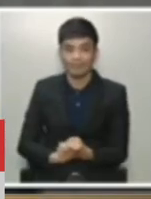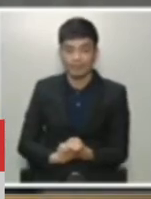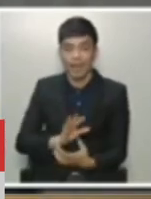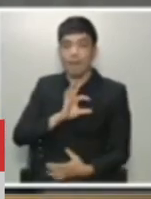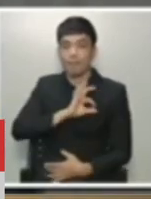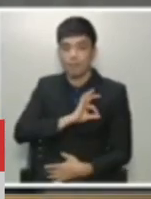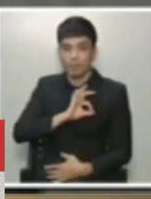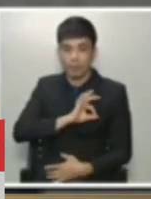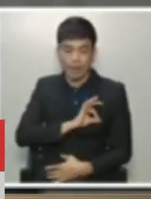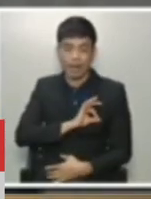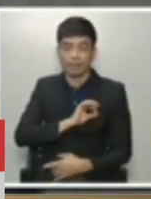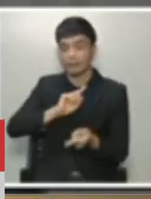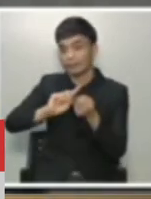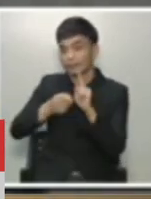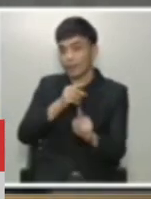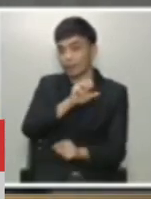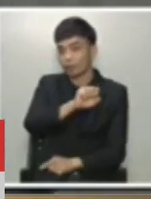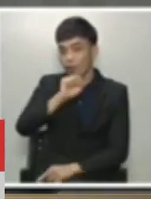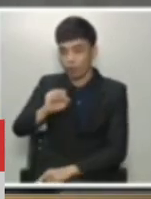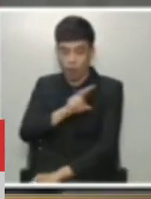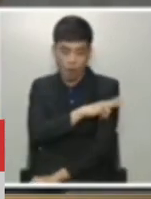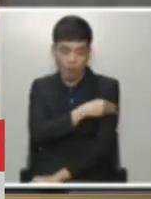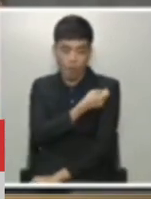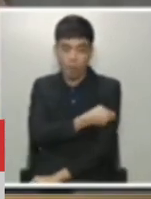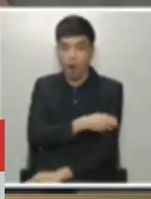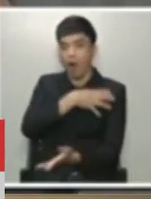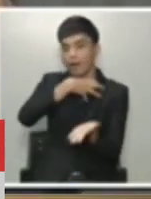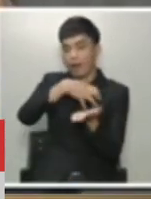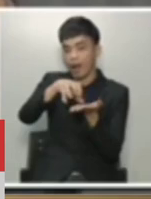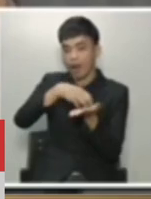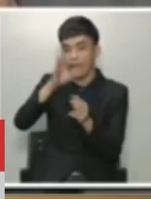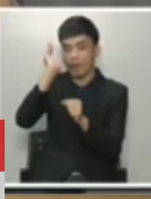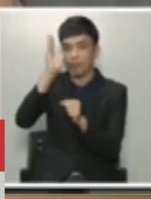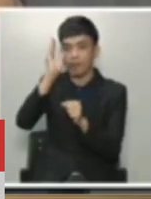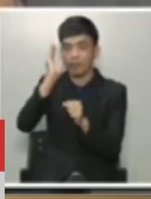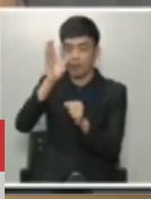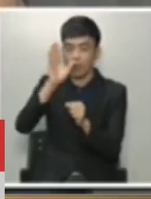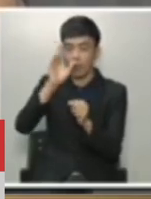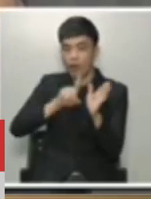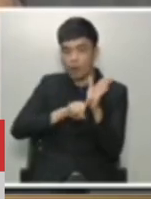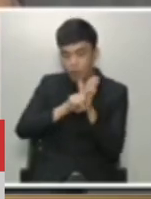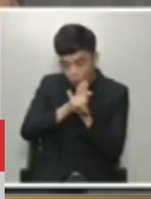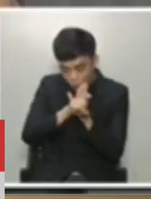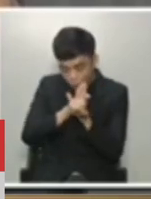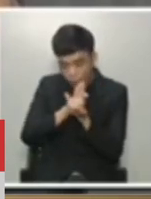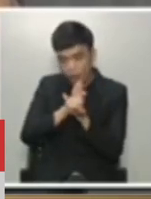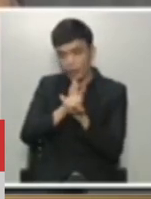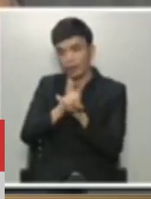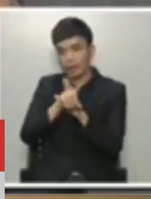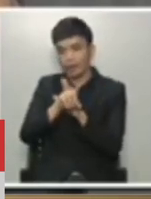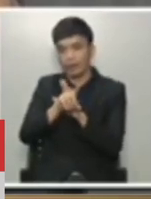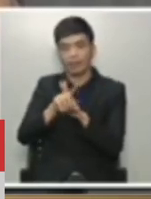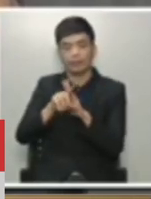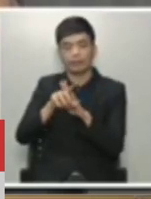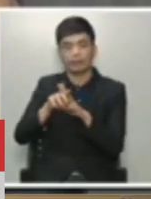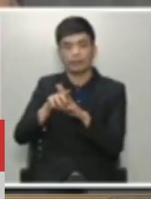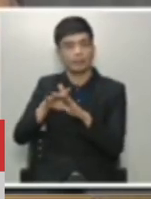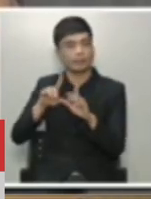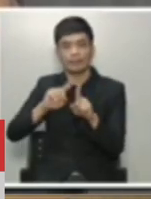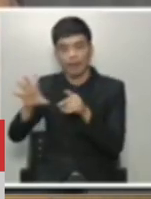ชิกที่เป็นแพทย์ได้ลงรายละเอียดในเรื่องระบาดวิทยาไปหมดนะครับไม่ว่าจะเป็นตัวเชื้อโรคผู้ติดโรคสารที่